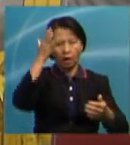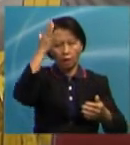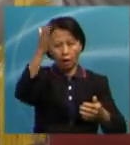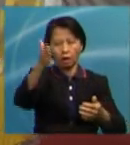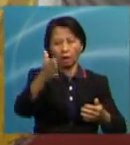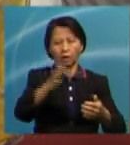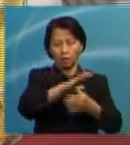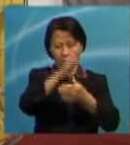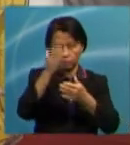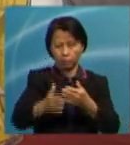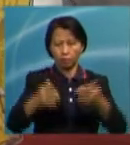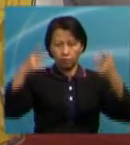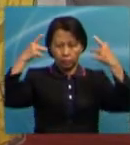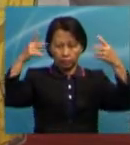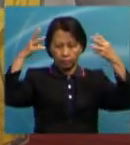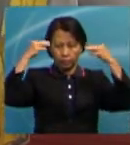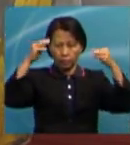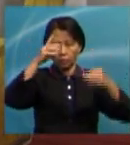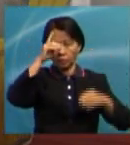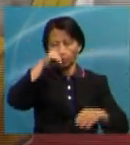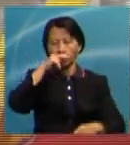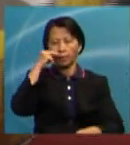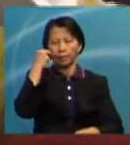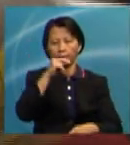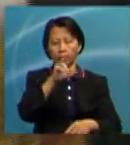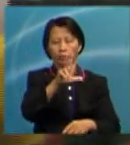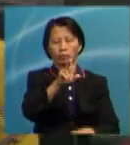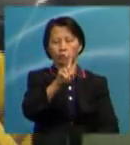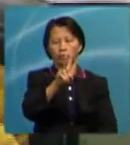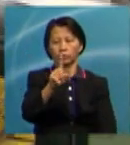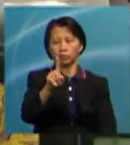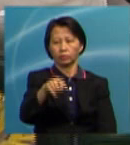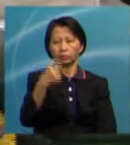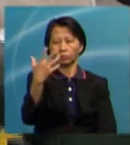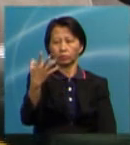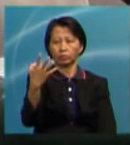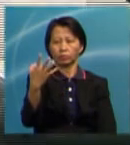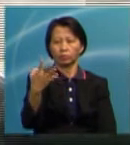disempurnakan Perdana Menteri Datuk Seri Najib Tun Razak pada 21 April